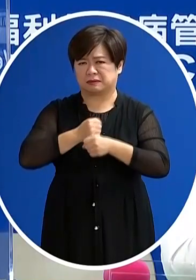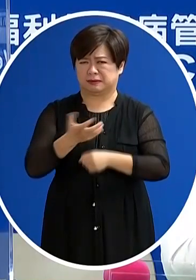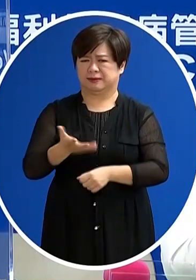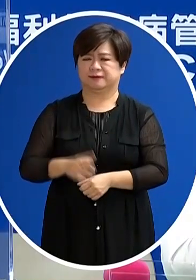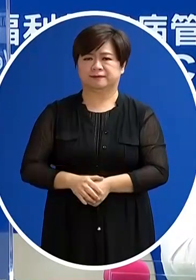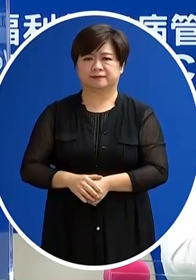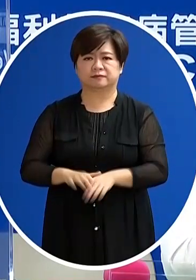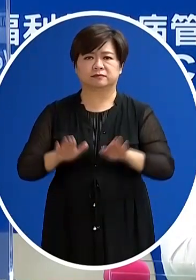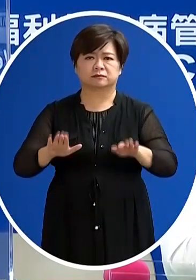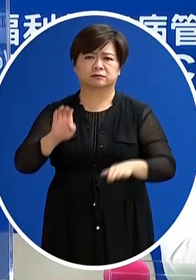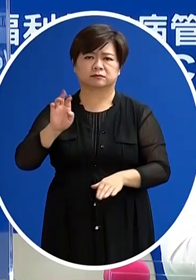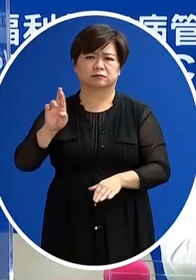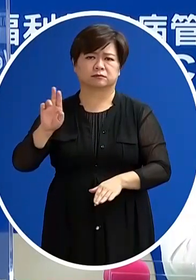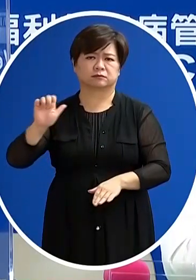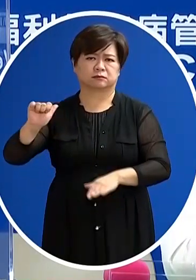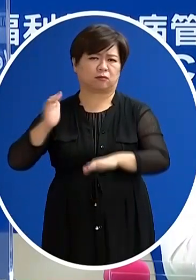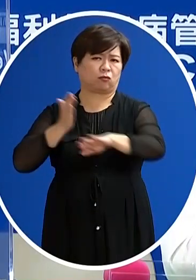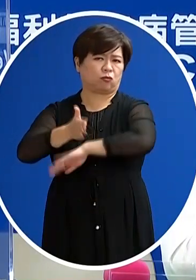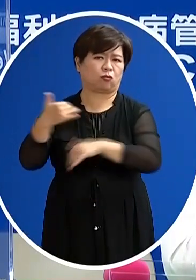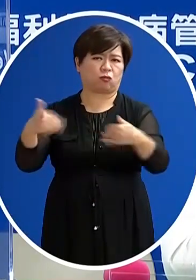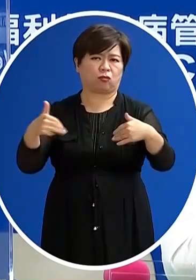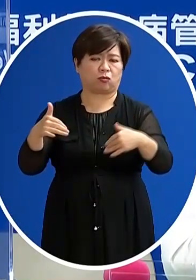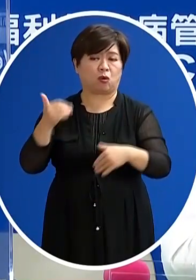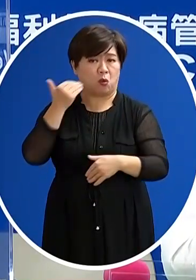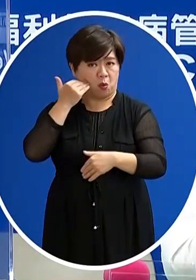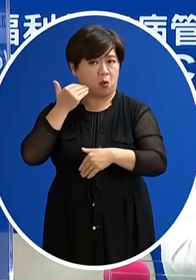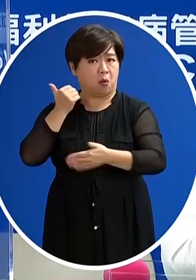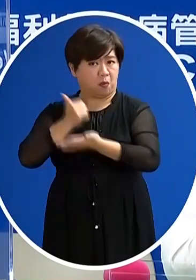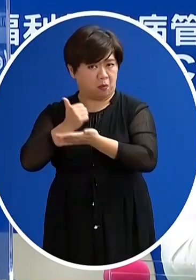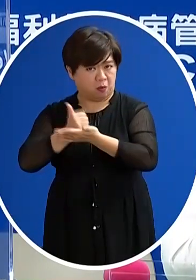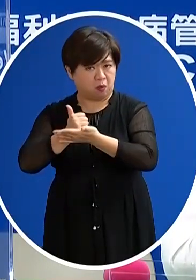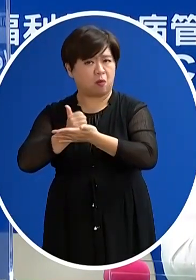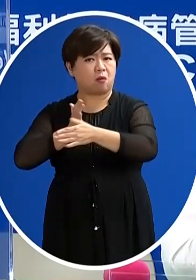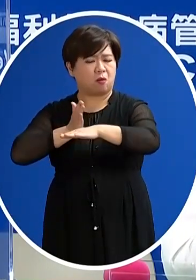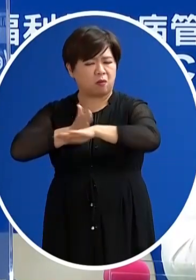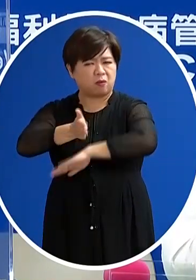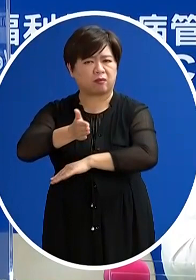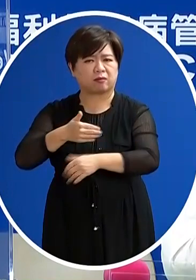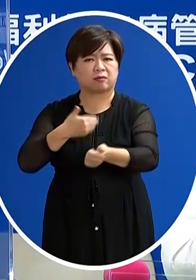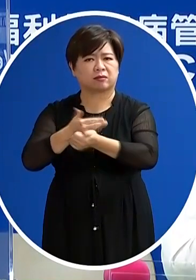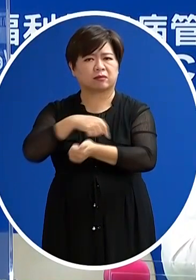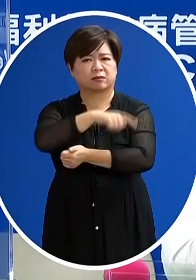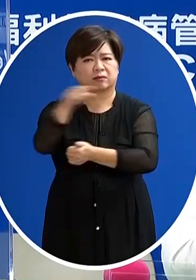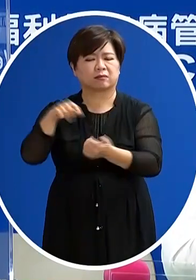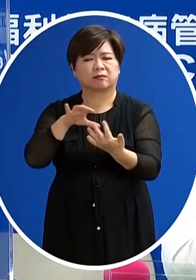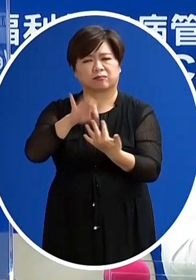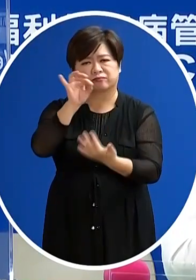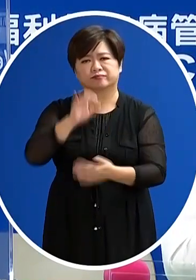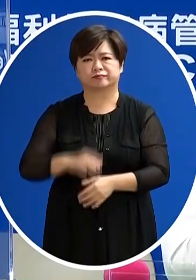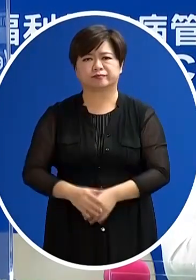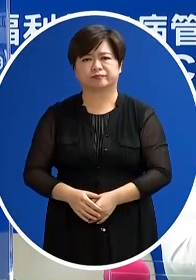在 EUA 还没通过嘛，那如果有通过的话那当然也会让大家来做选择。